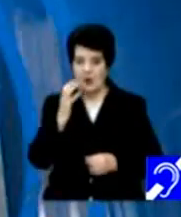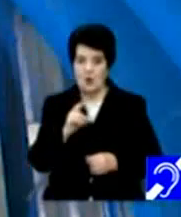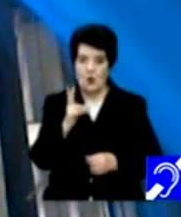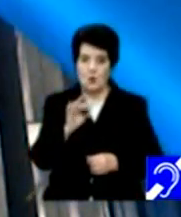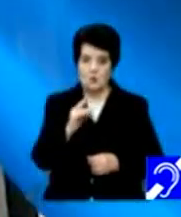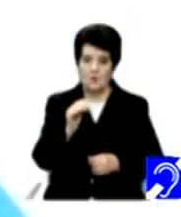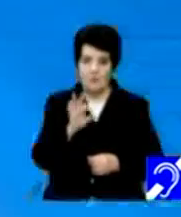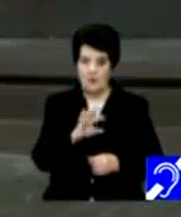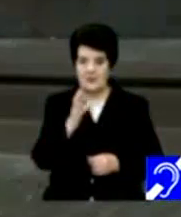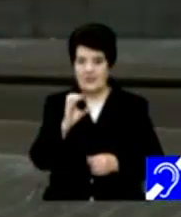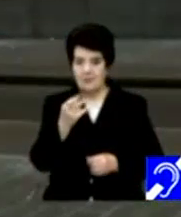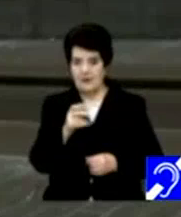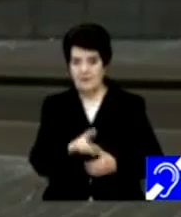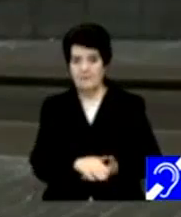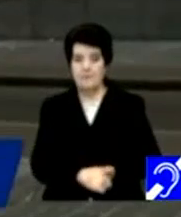Kosovo.